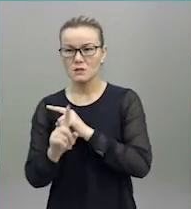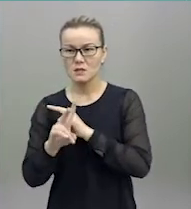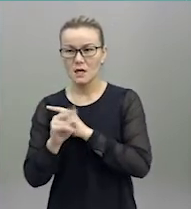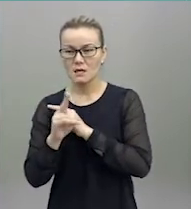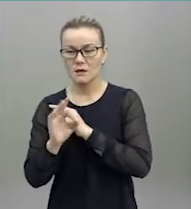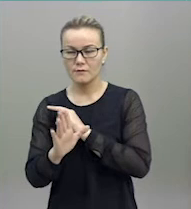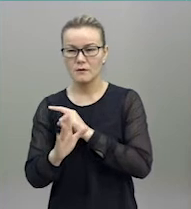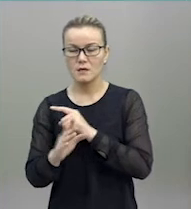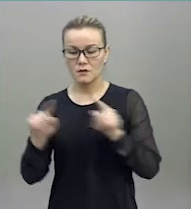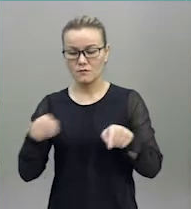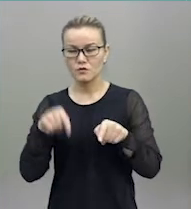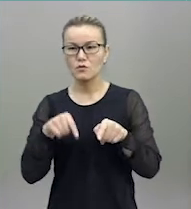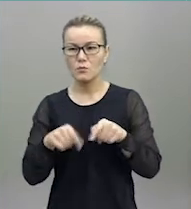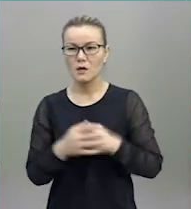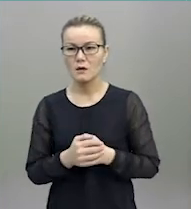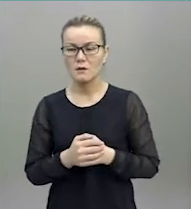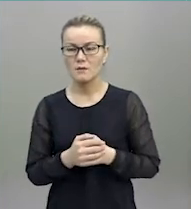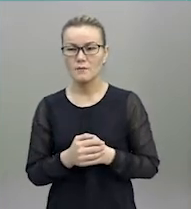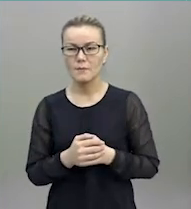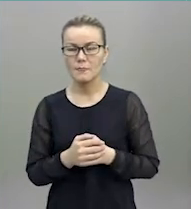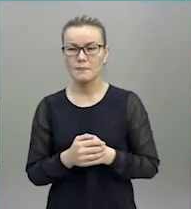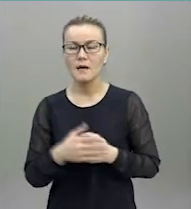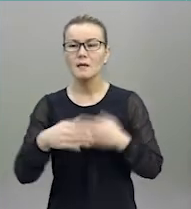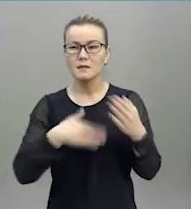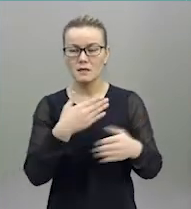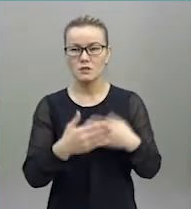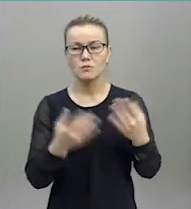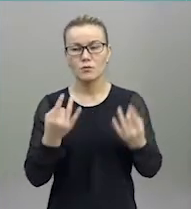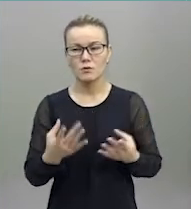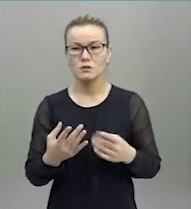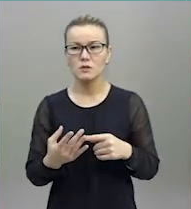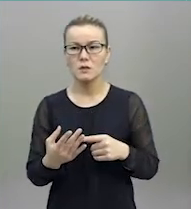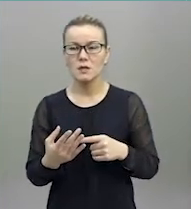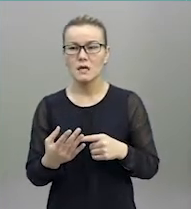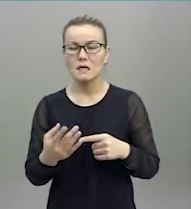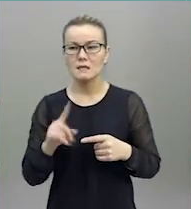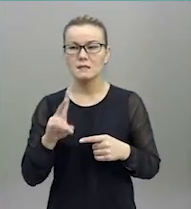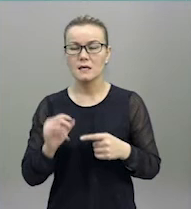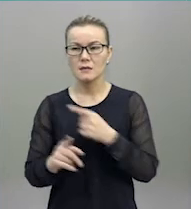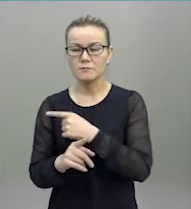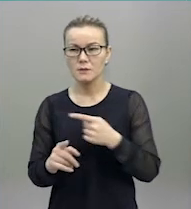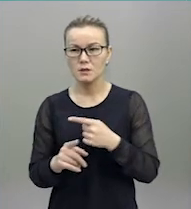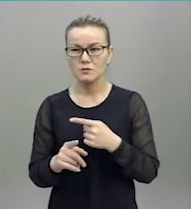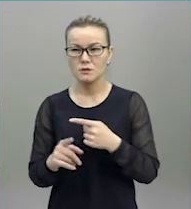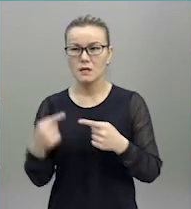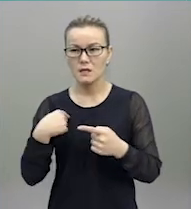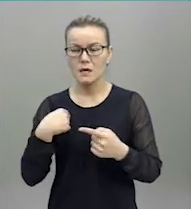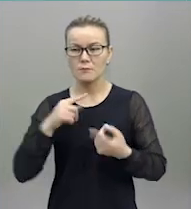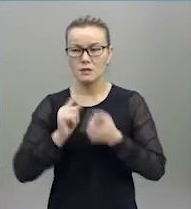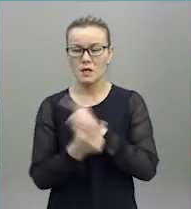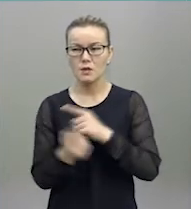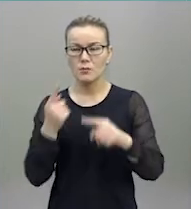поменять знак на противоположном далее пойдет все проще знак минус перед шестерка я меняю на